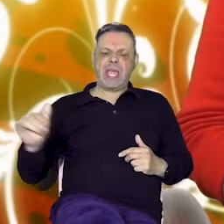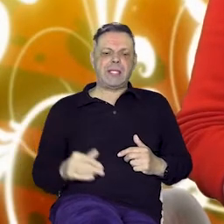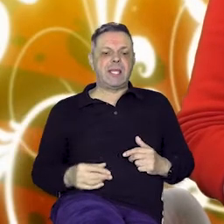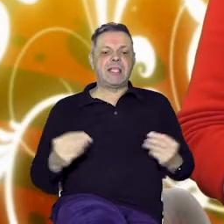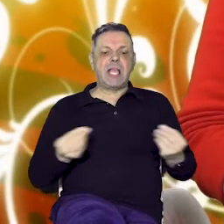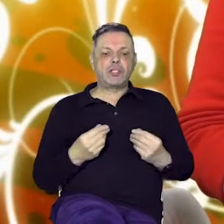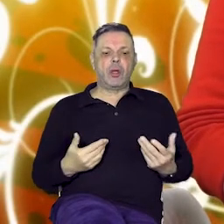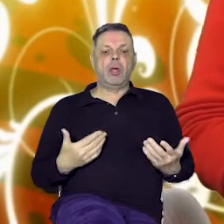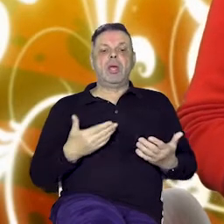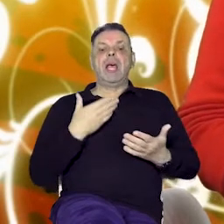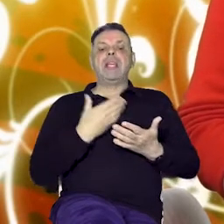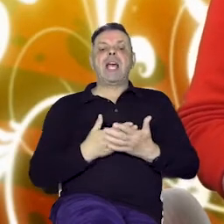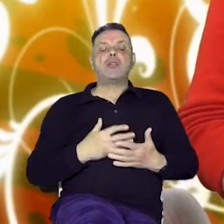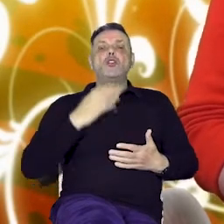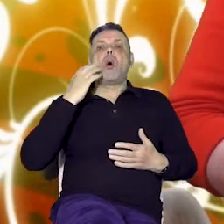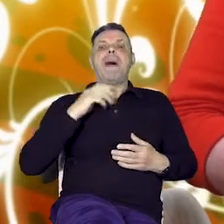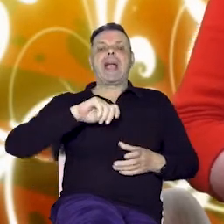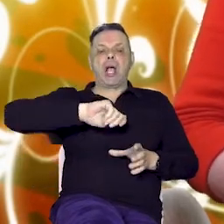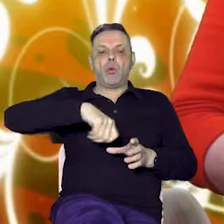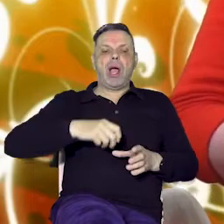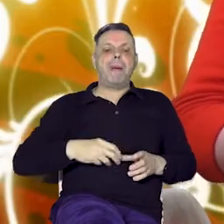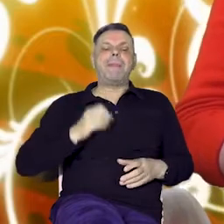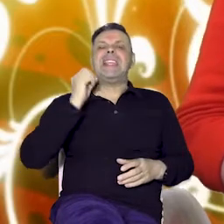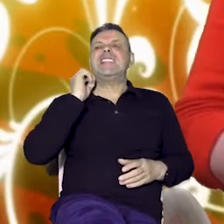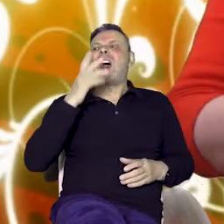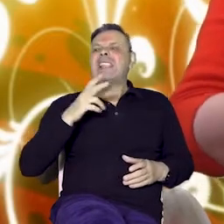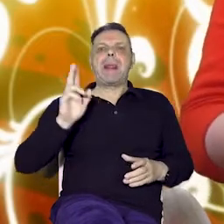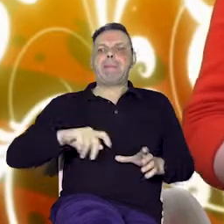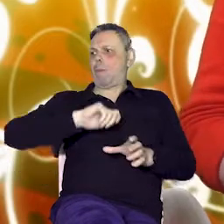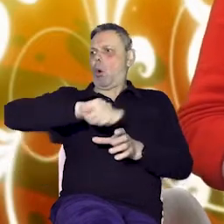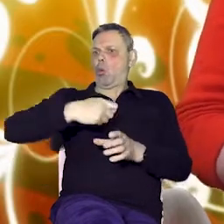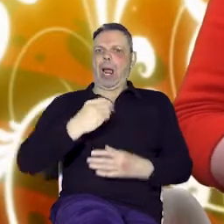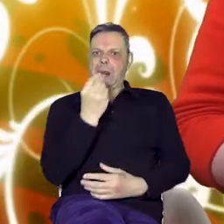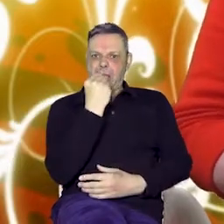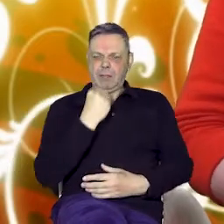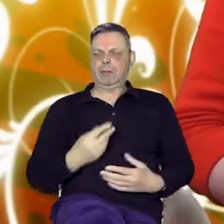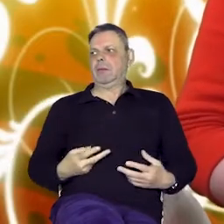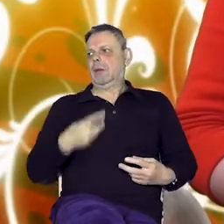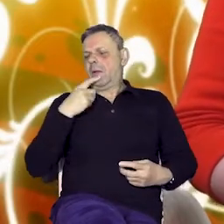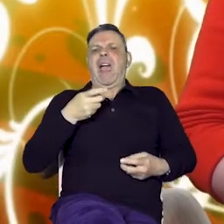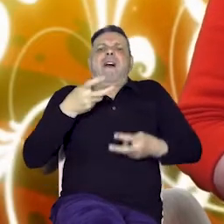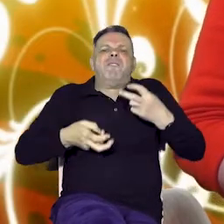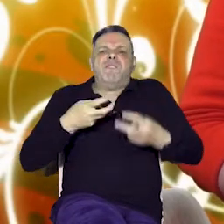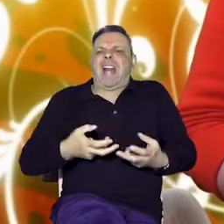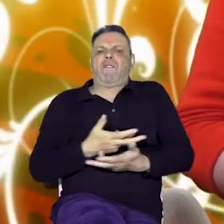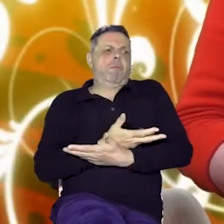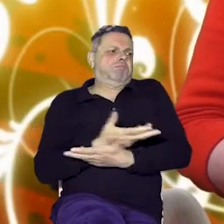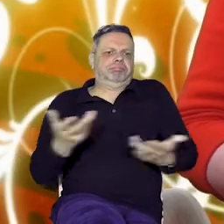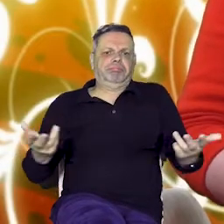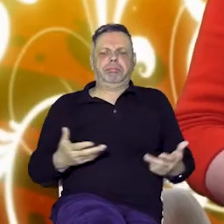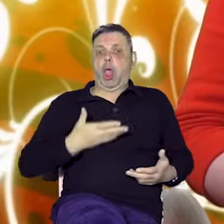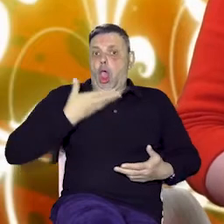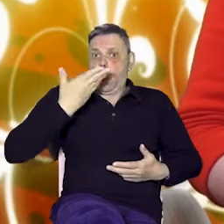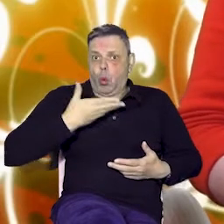baka kuha. Mm-hmm. Gledajte, mi svaki dan imamo kuhani obrok, tu kuhano varivo, djeca to jedu. Jedu juhe,